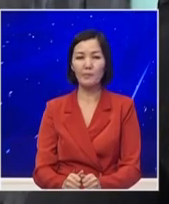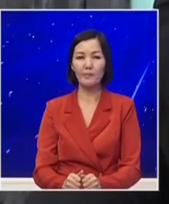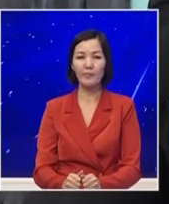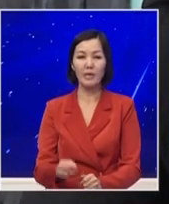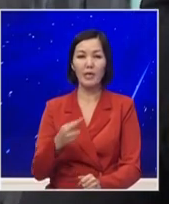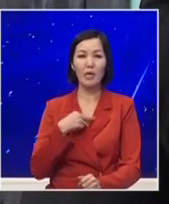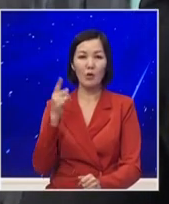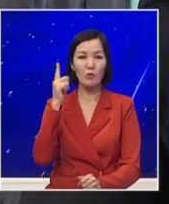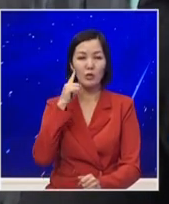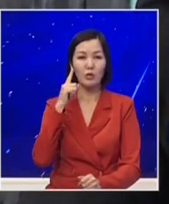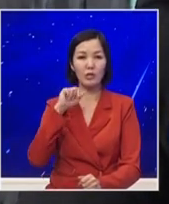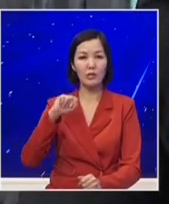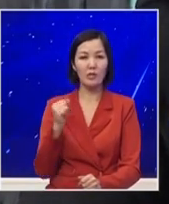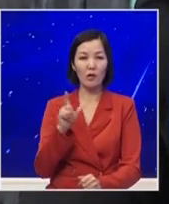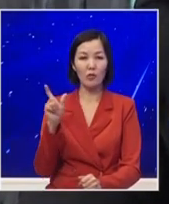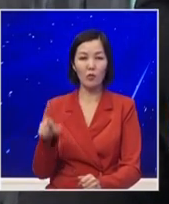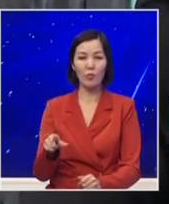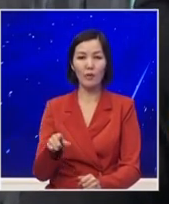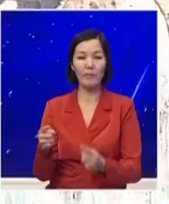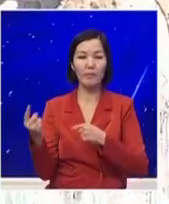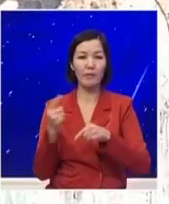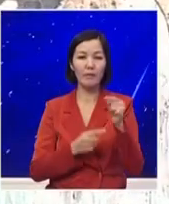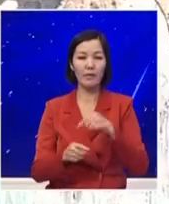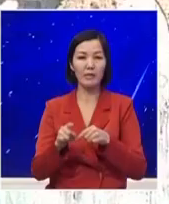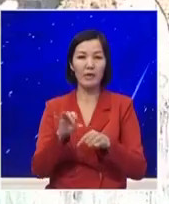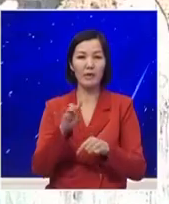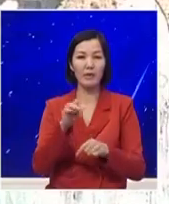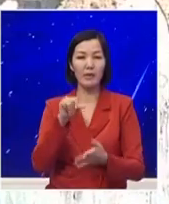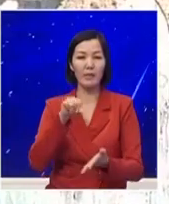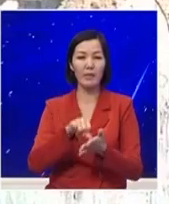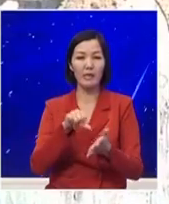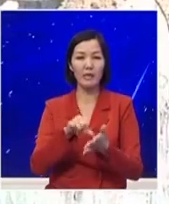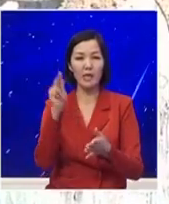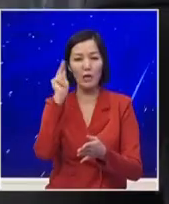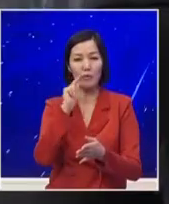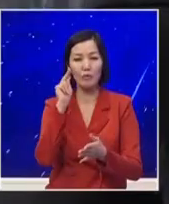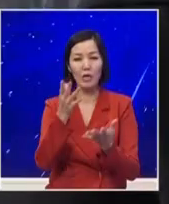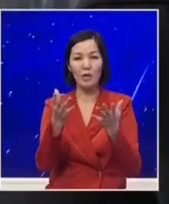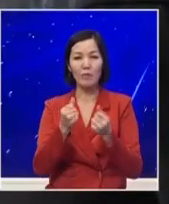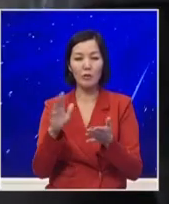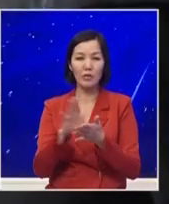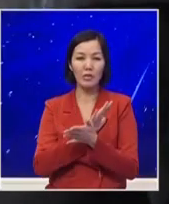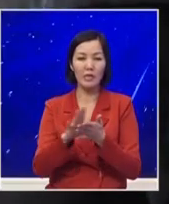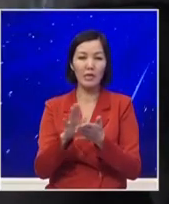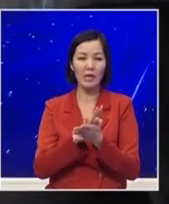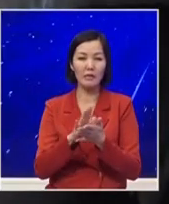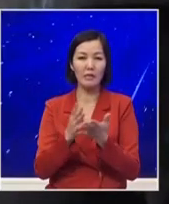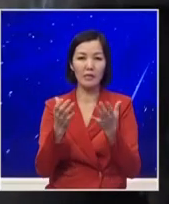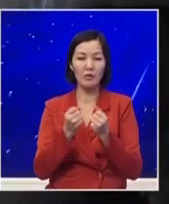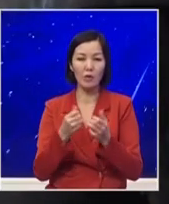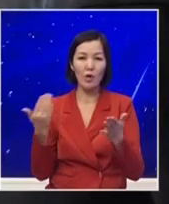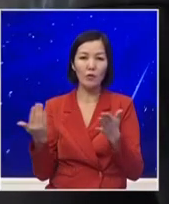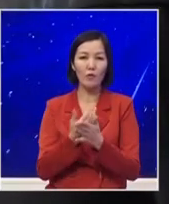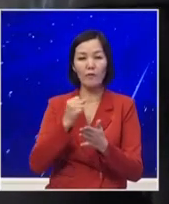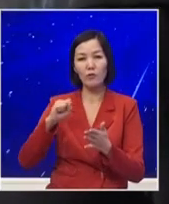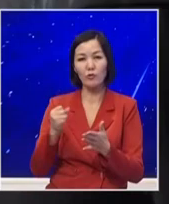Я услышал от своих знакомых про палату предпринимателей «Атамикен», принял участие в обучении и получил грант. Помимо этого, я обрел новых